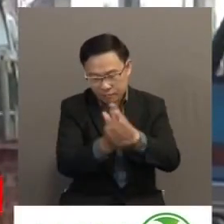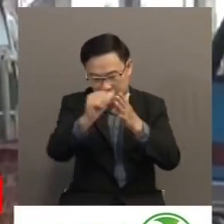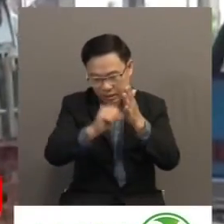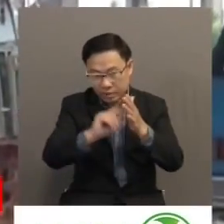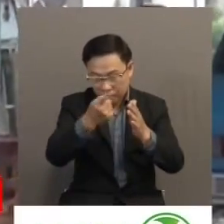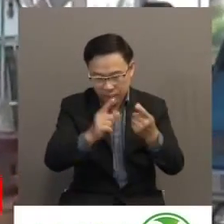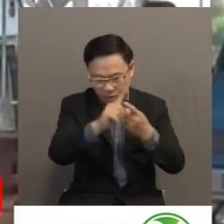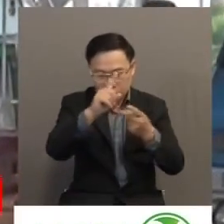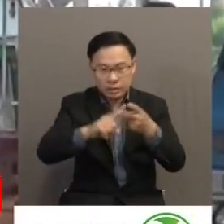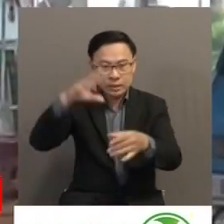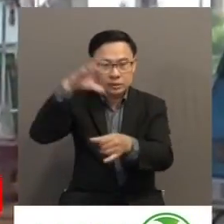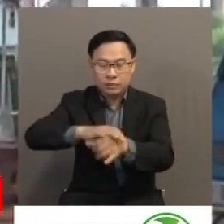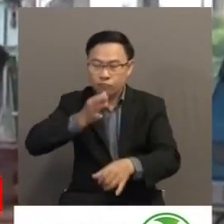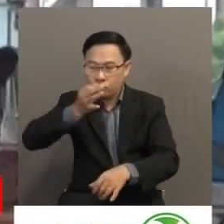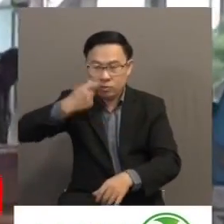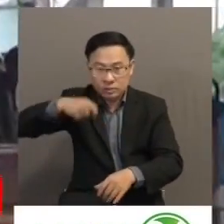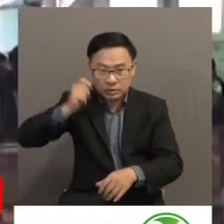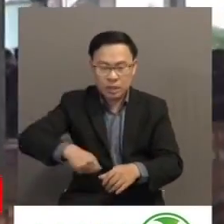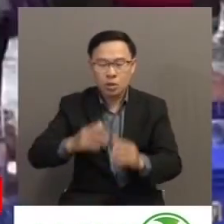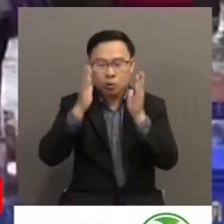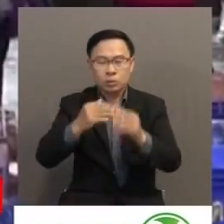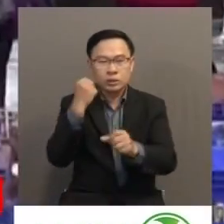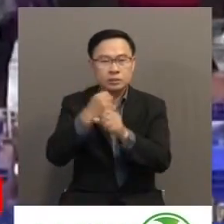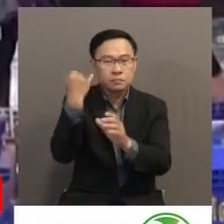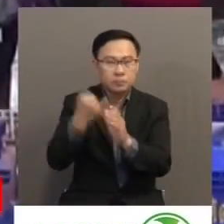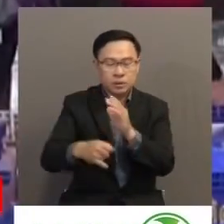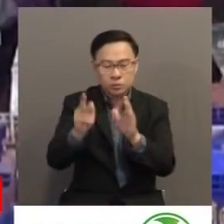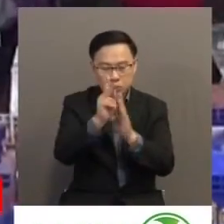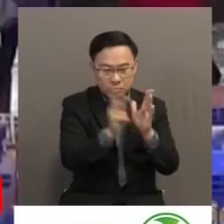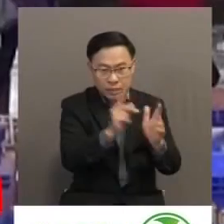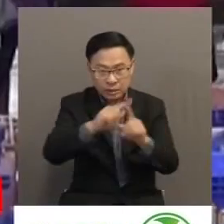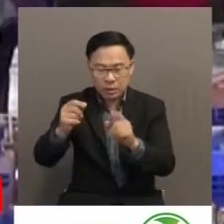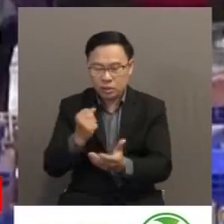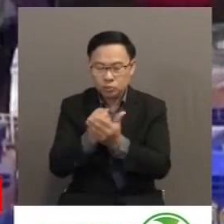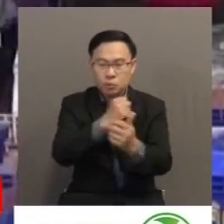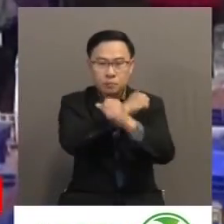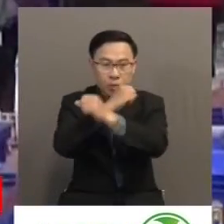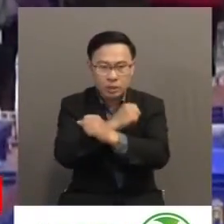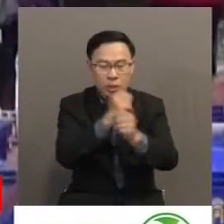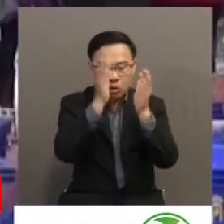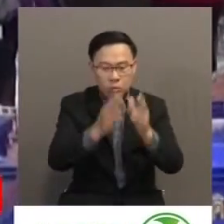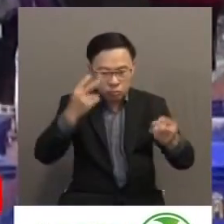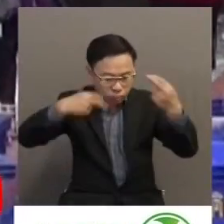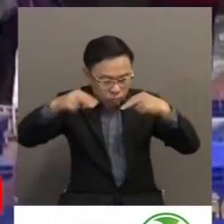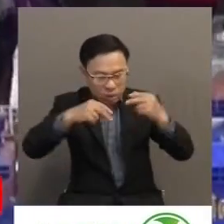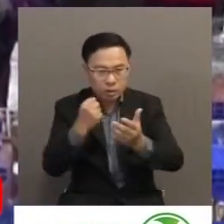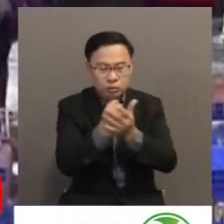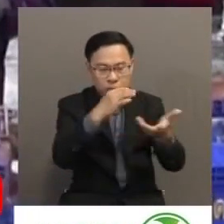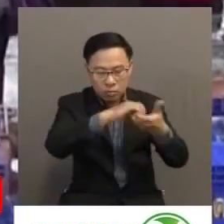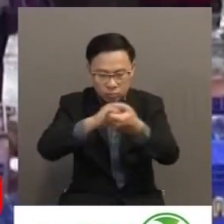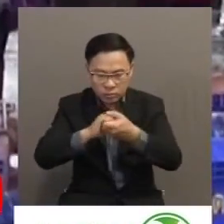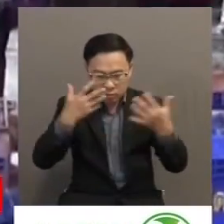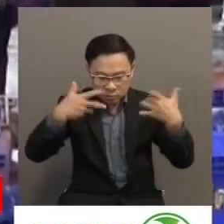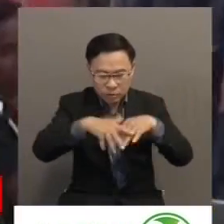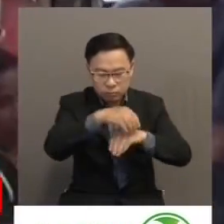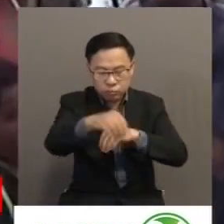ดำเนินคดีคนที่ทำผิดเจ้าหน้าที่ผู้ทุจริตการป้องกันคนที่อาจตกเป็นเหยื่อคุ้มครองเหยื่อและพยานและสร้างความร่วมมือกับภาคส่วน